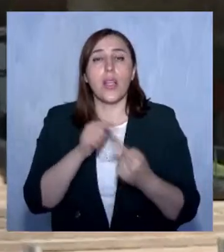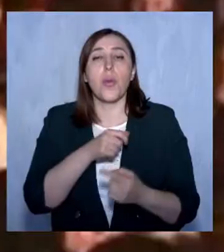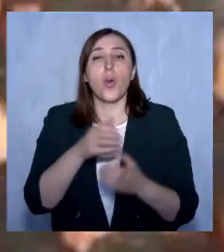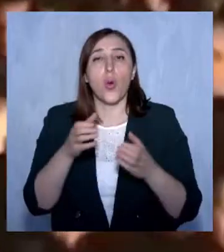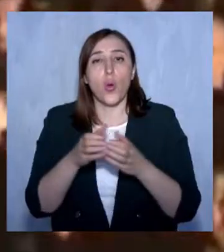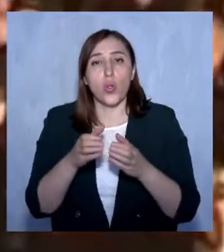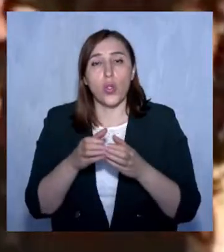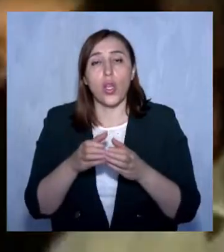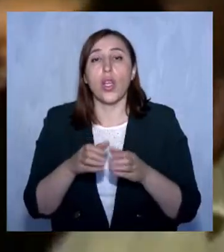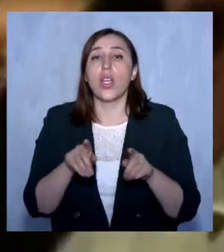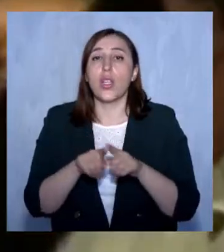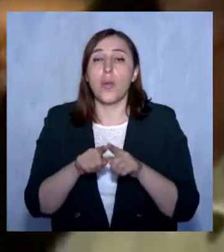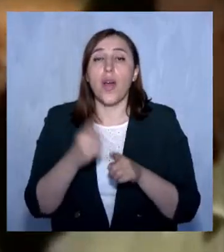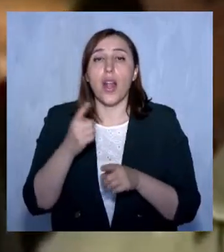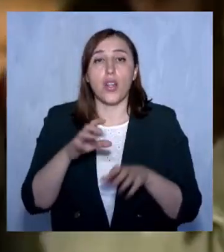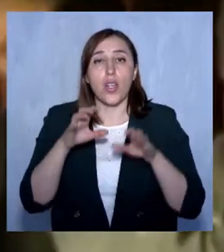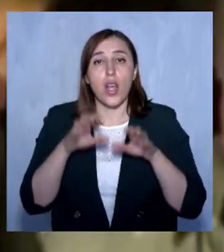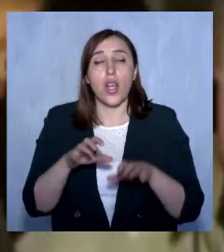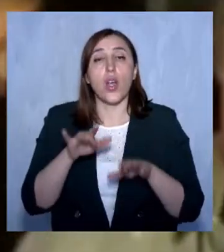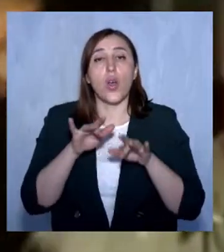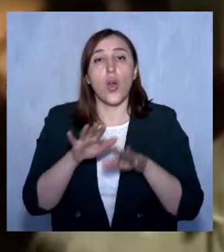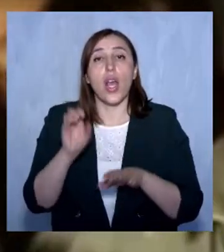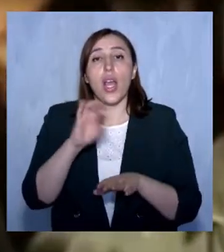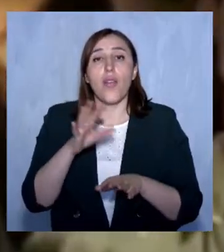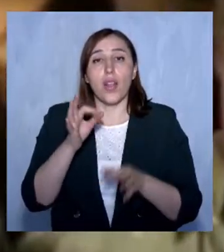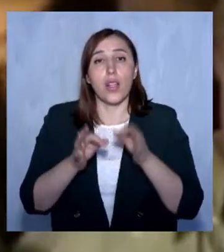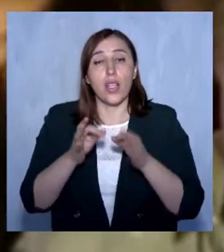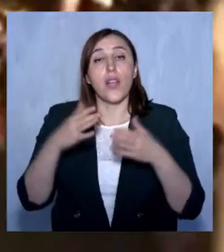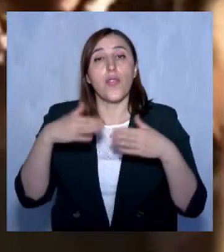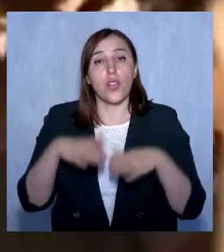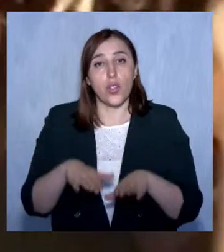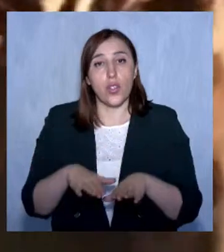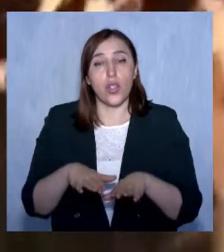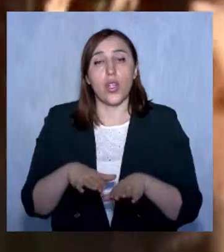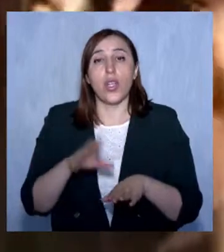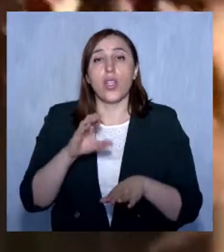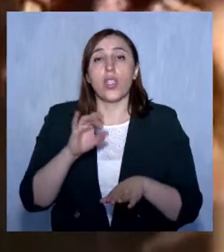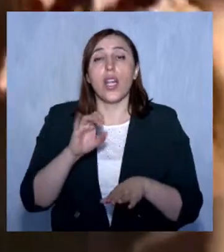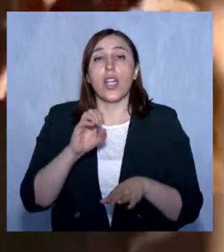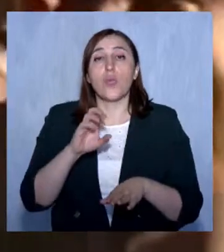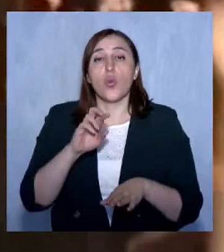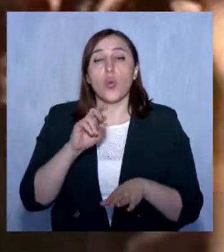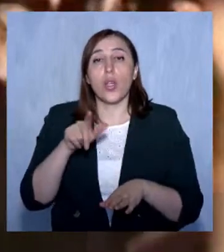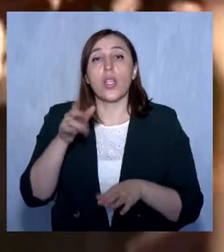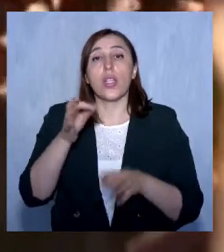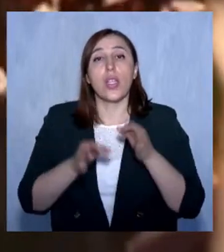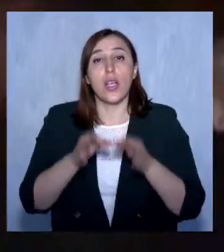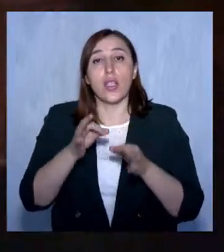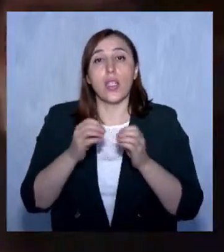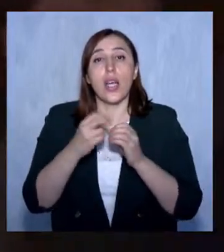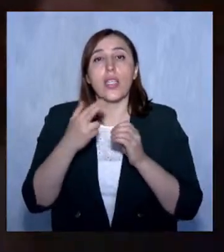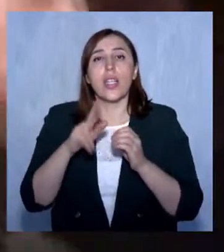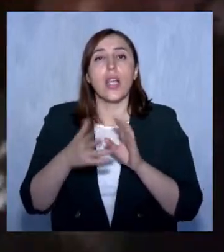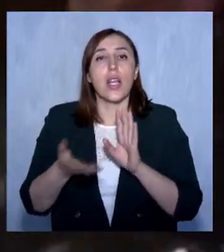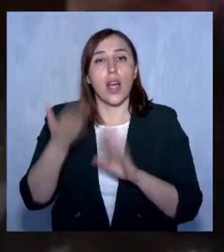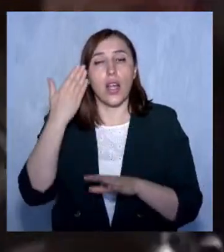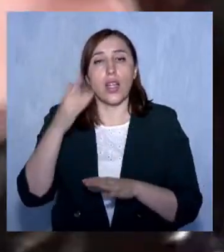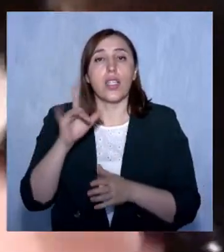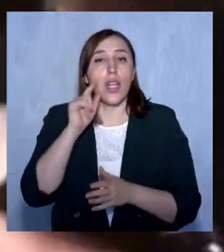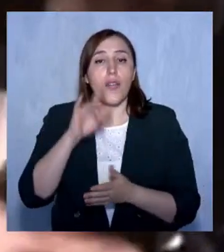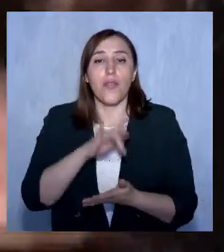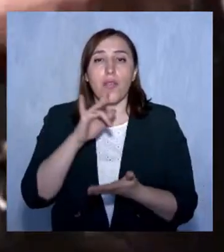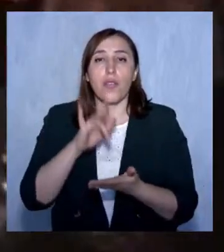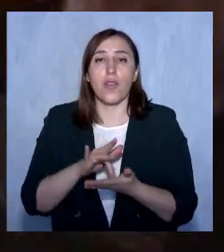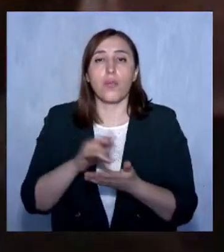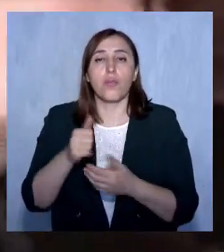գործիչների, նաև առաջի նախագայի գործով և վրադատարանի կաացրած վջիրները։ Սրազբուրգյան դատարանը կննելով 13 տարի առաջ Մայրակաղաքի